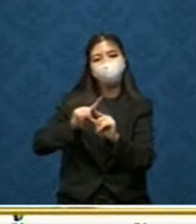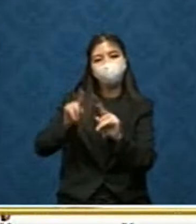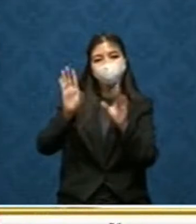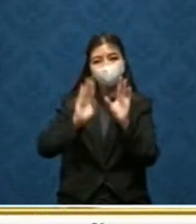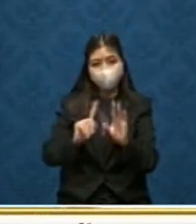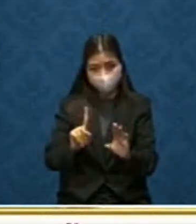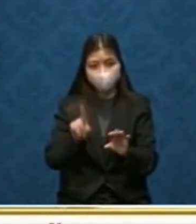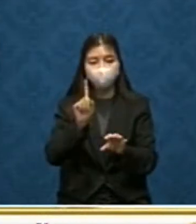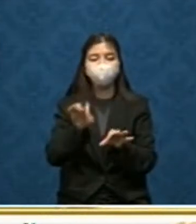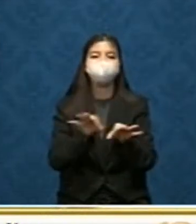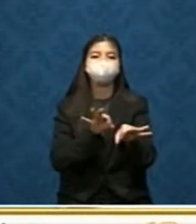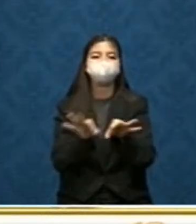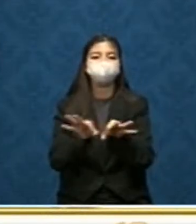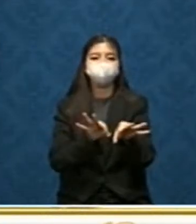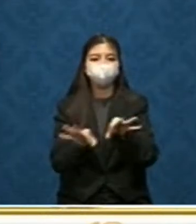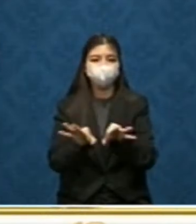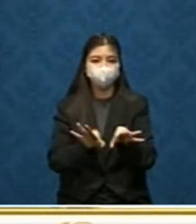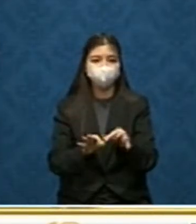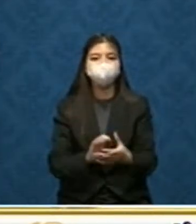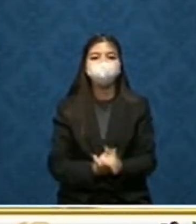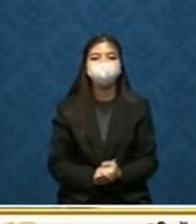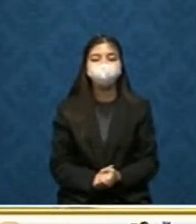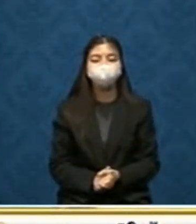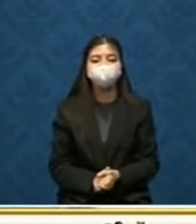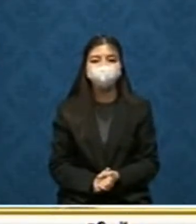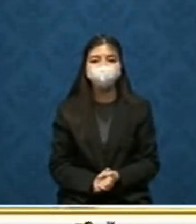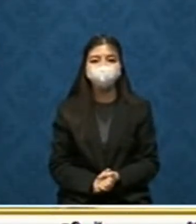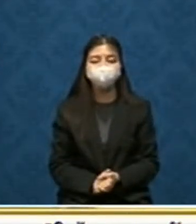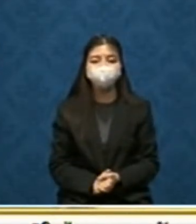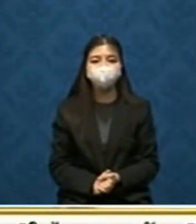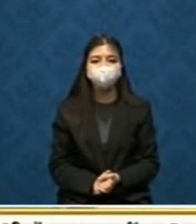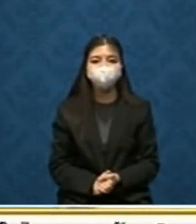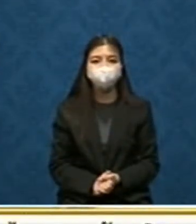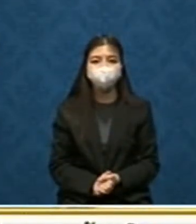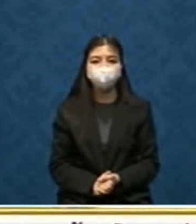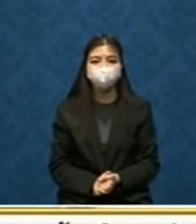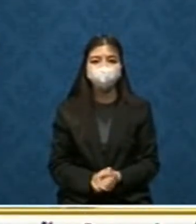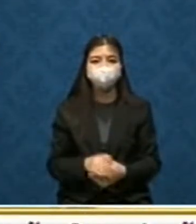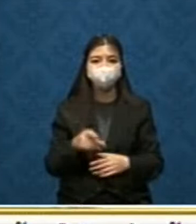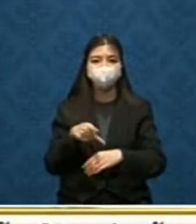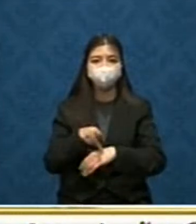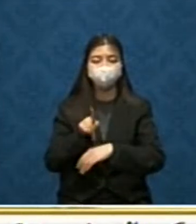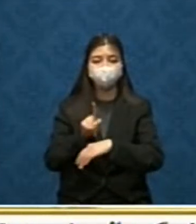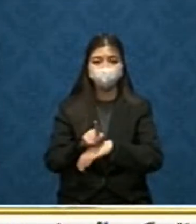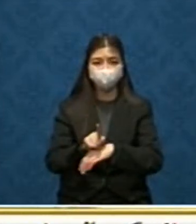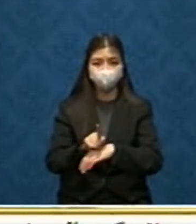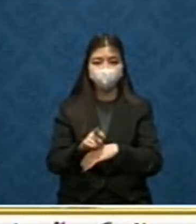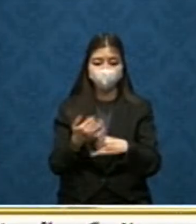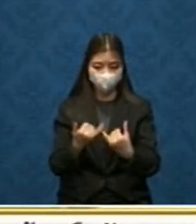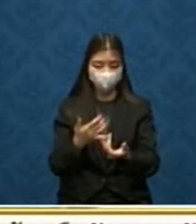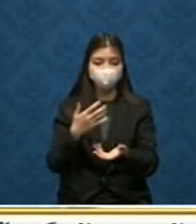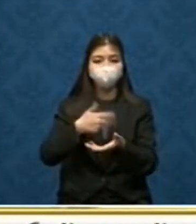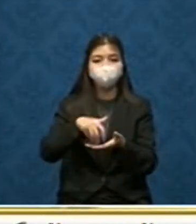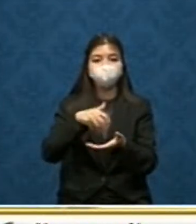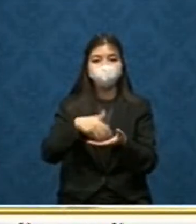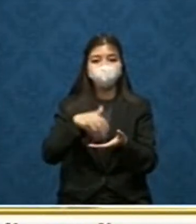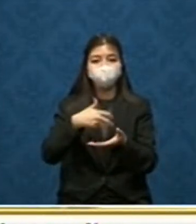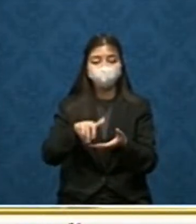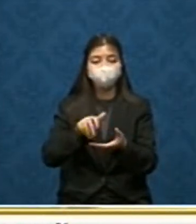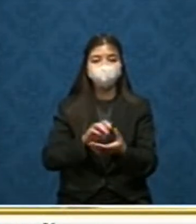ับพักการเมืองใจเสรจสับท่านประทานครับ ที่พูดมาวันนี้